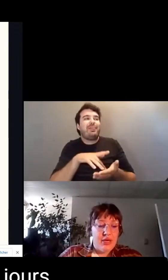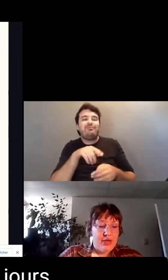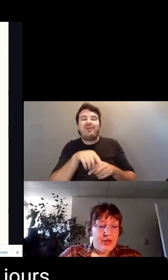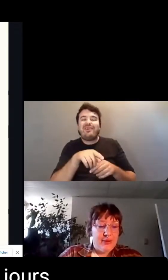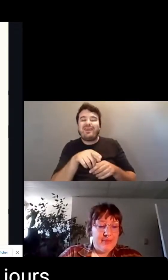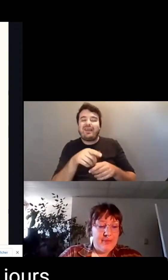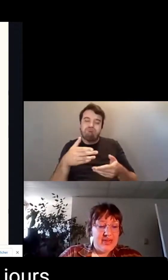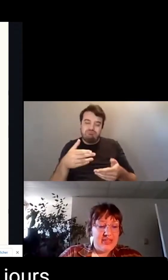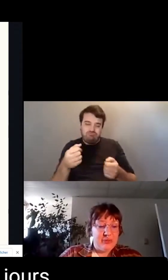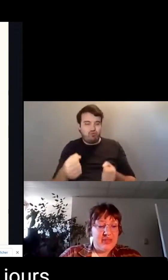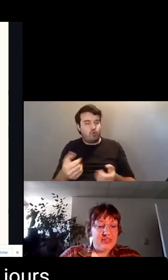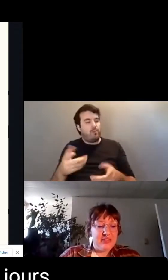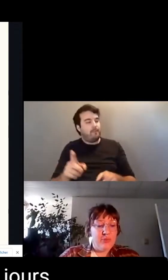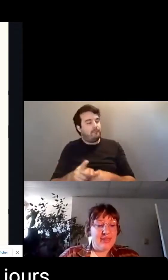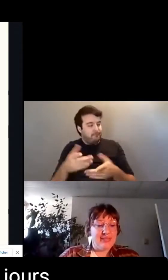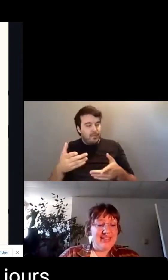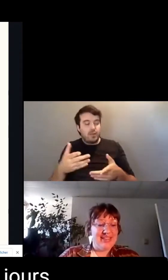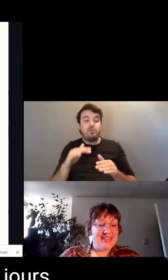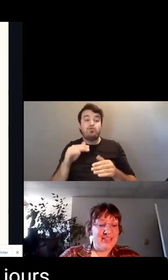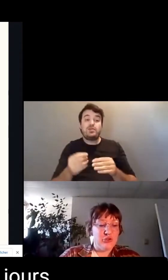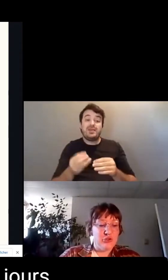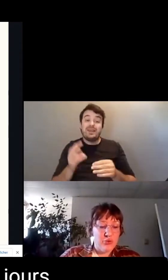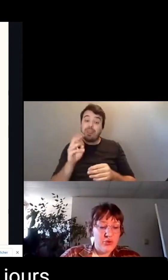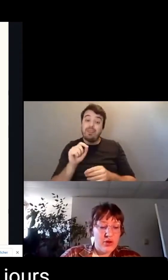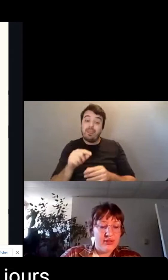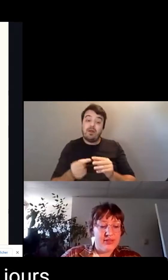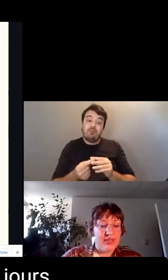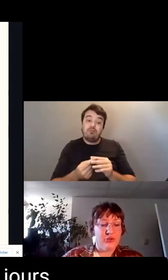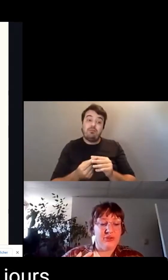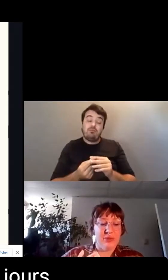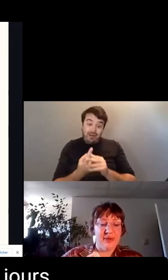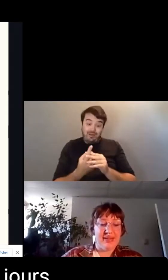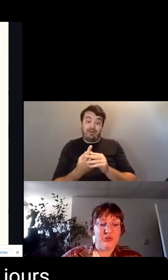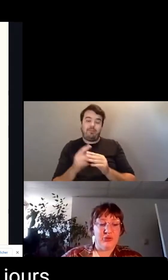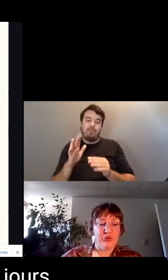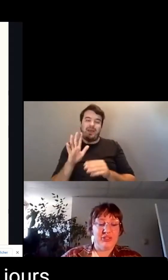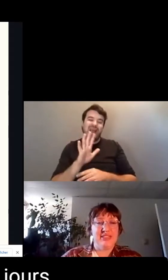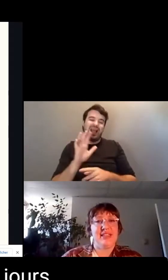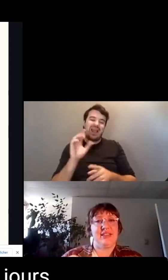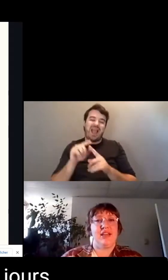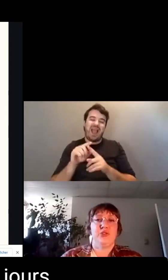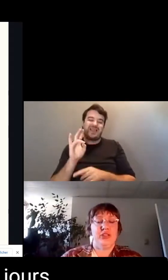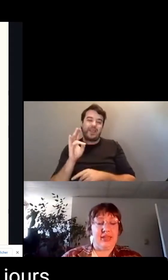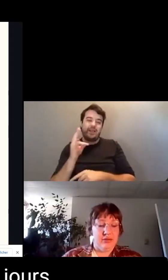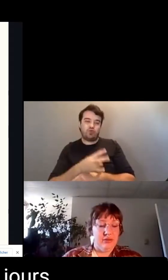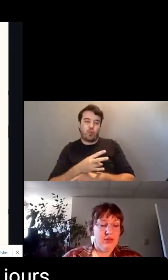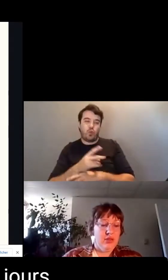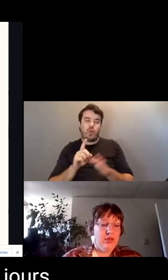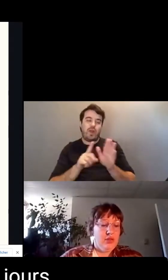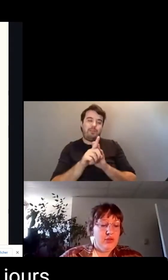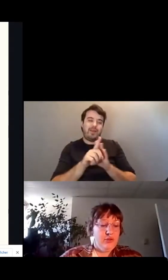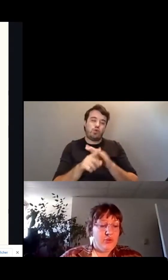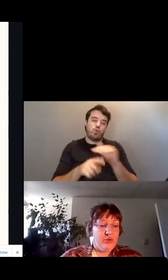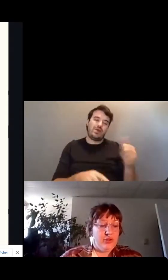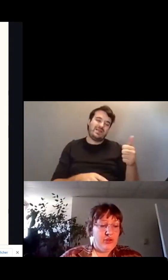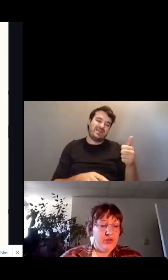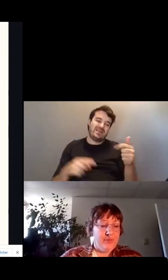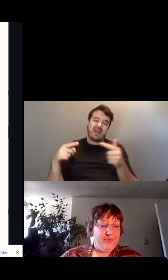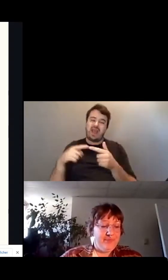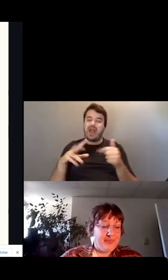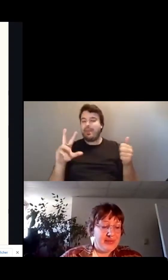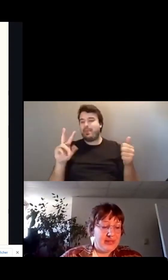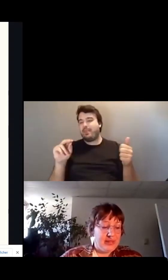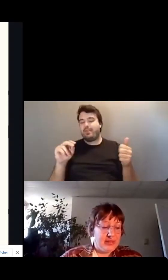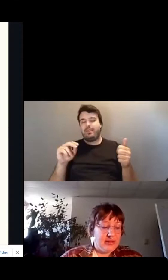Puis, la germination prend 5 à 7 jours dans une température de 10 à 30 degrés. Donc,